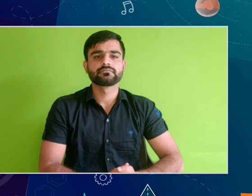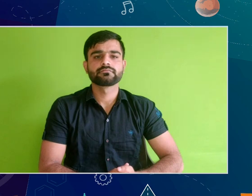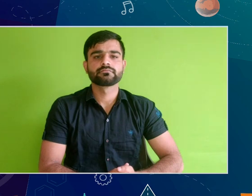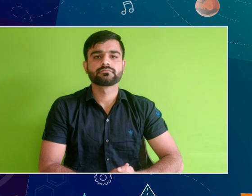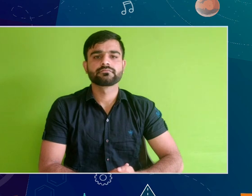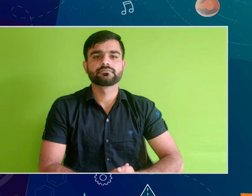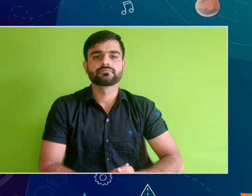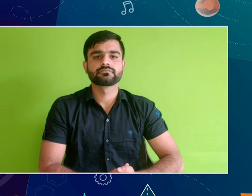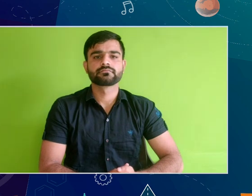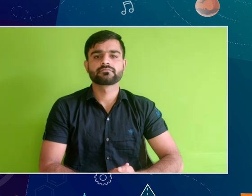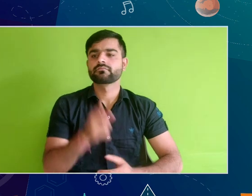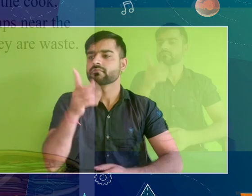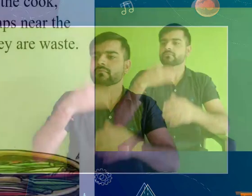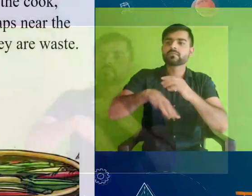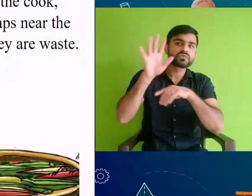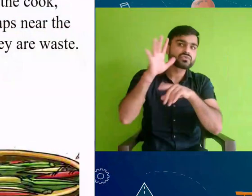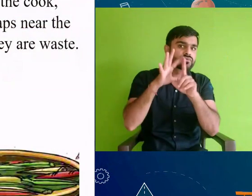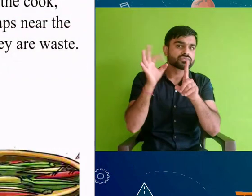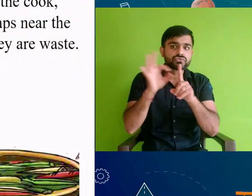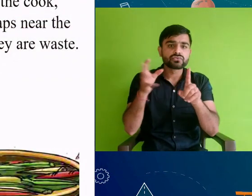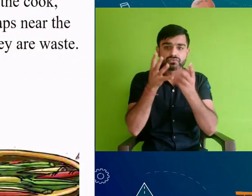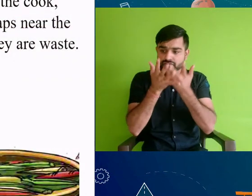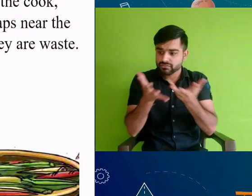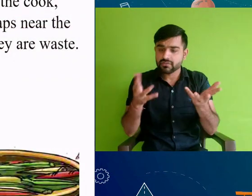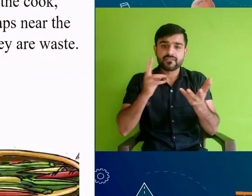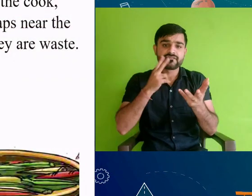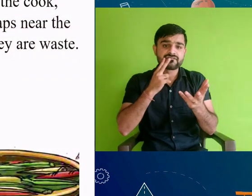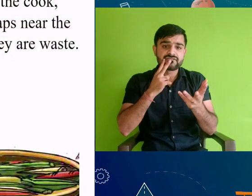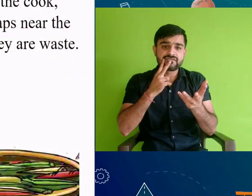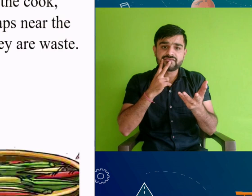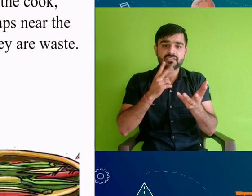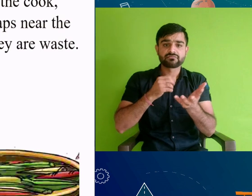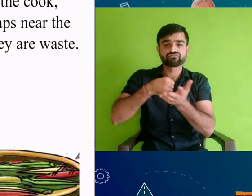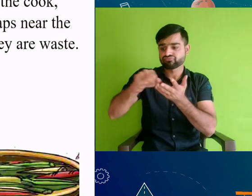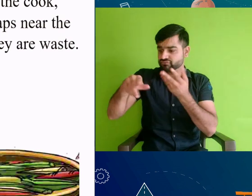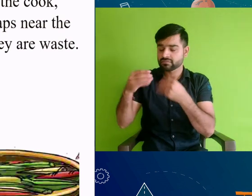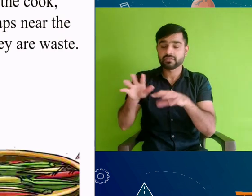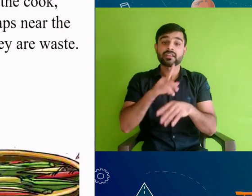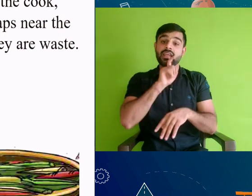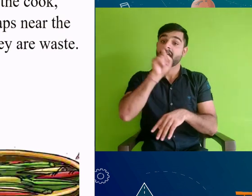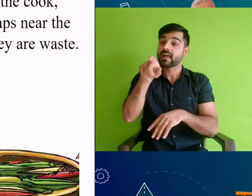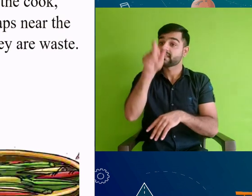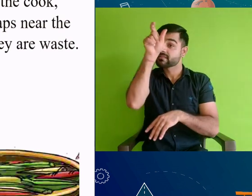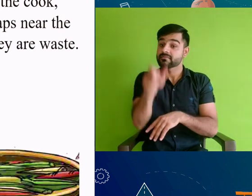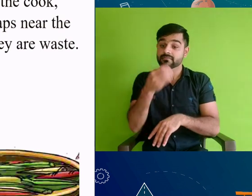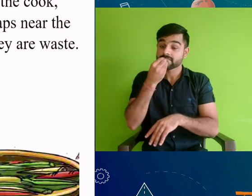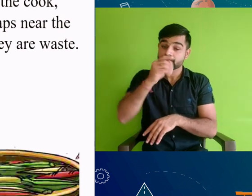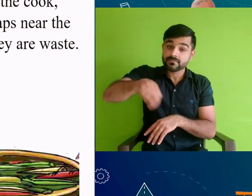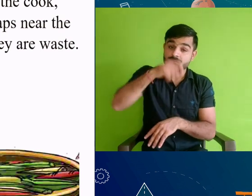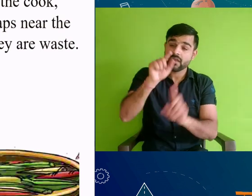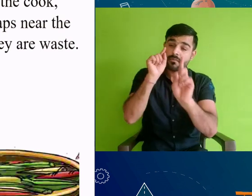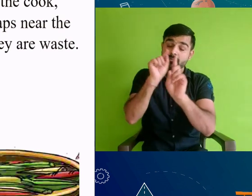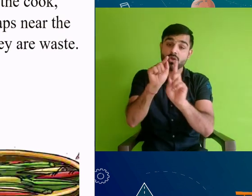What are you going to do with those vegetable scraps? He asked the cook, pointing to the basket